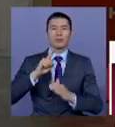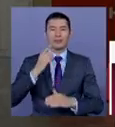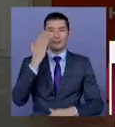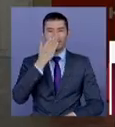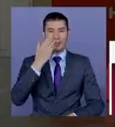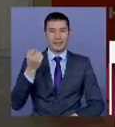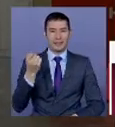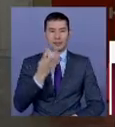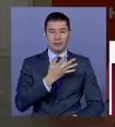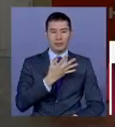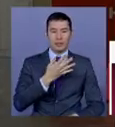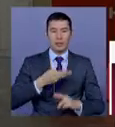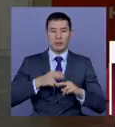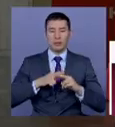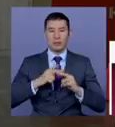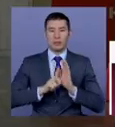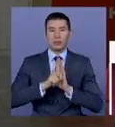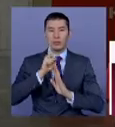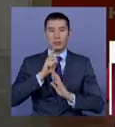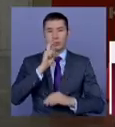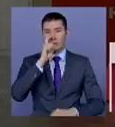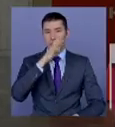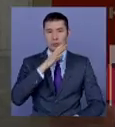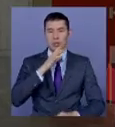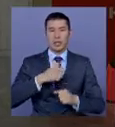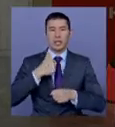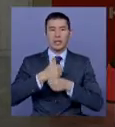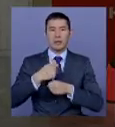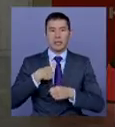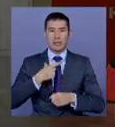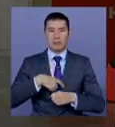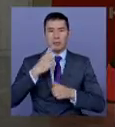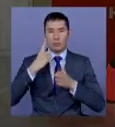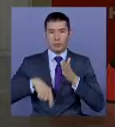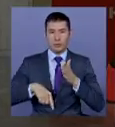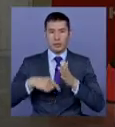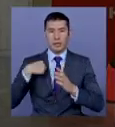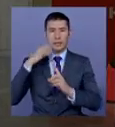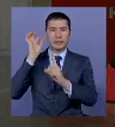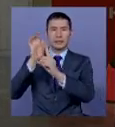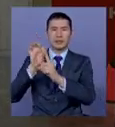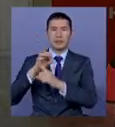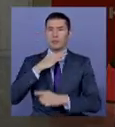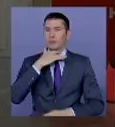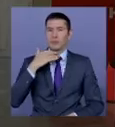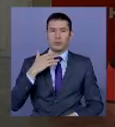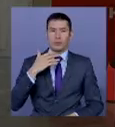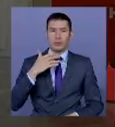бірақ бастамасы жаман емес деп ойлаймын. Ең бастысы мен өзіме сенем. Алдыға қойған арман мақсаттарым өте көп. Тек